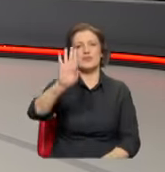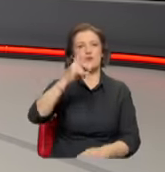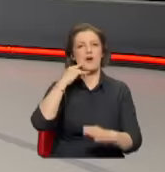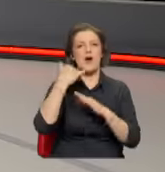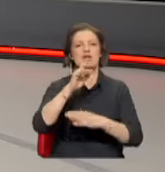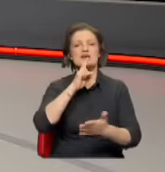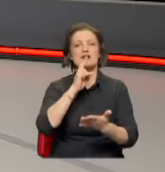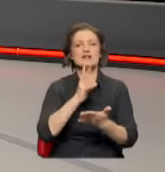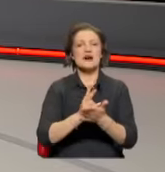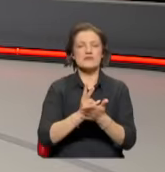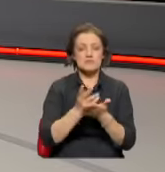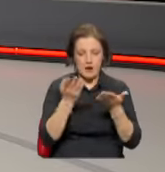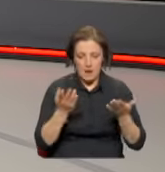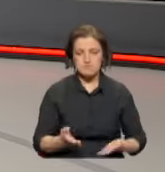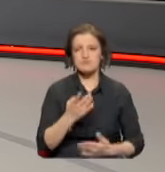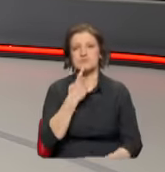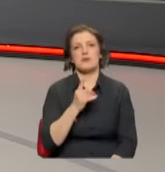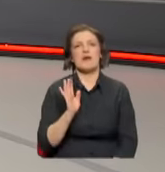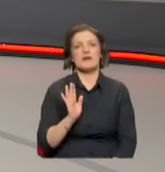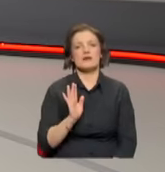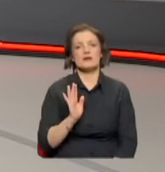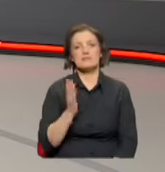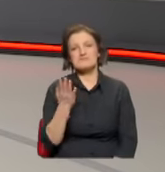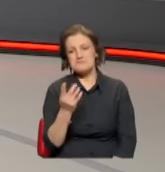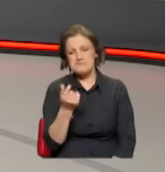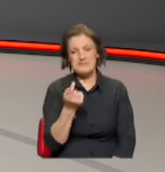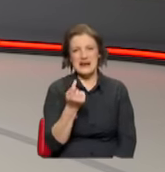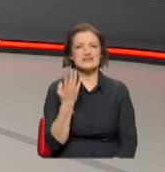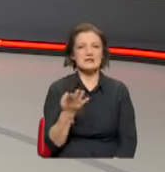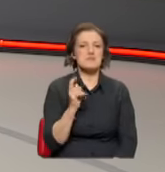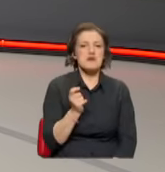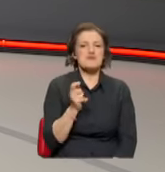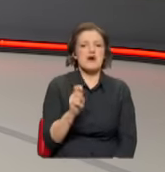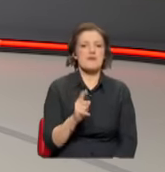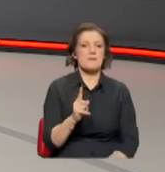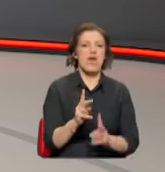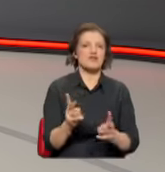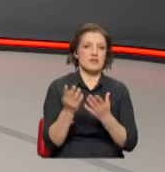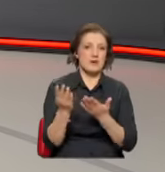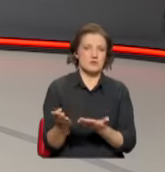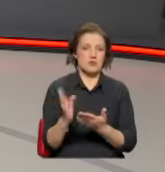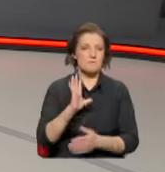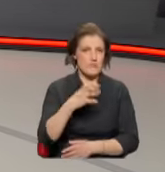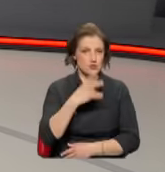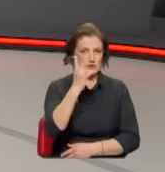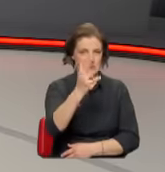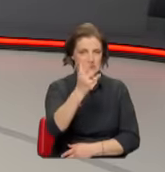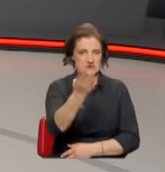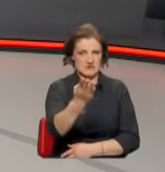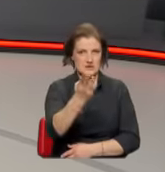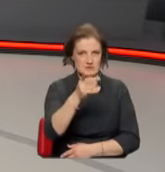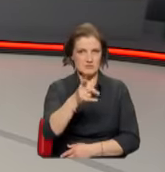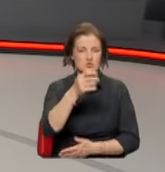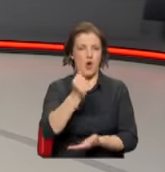halkın tercihine boyun eğmektir. Tabii bir miktar mecburen yapılan bir açıklama bu. Çünkü patron sizsiniz. Bunun